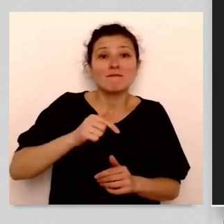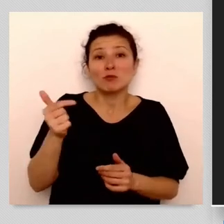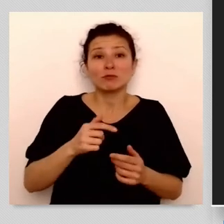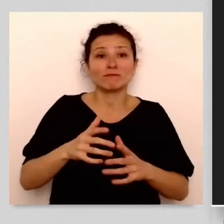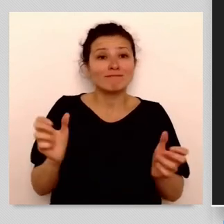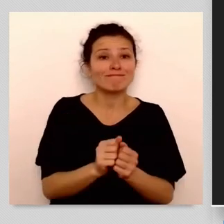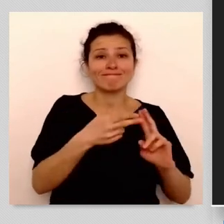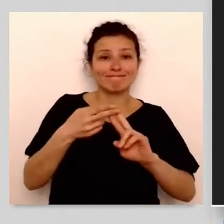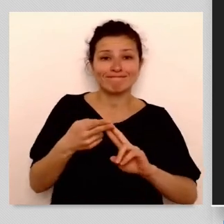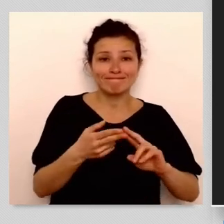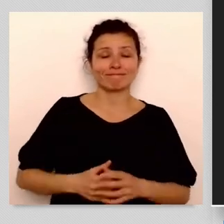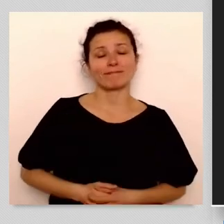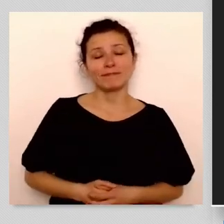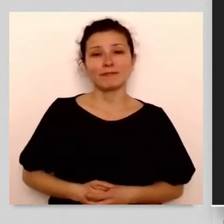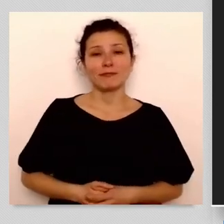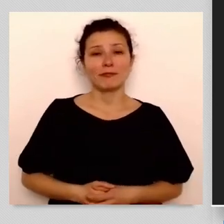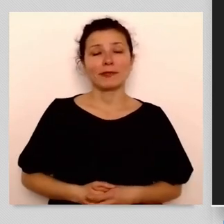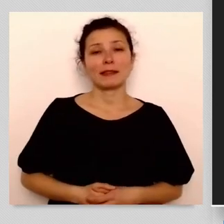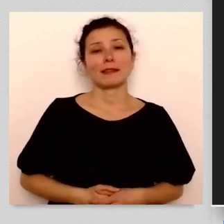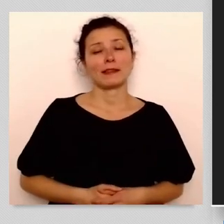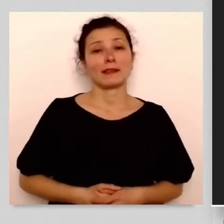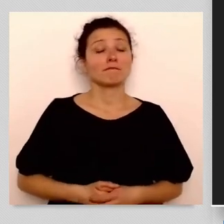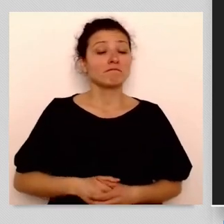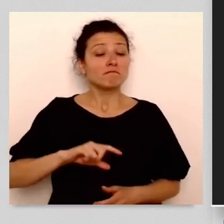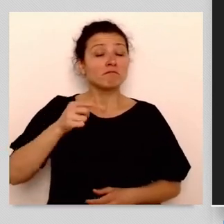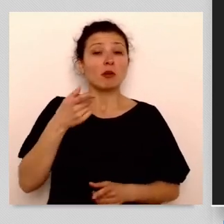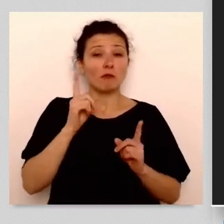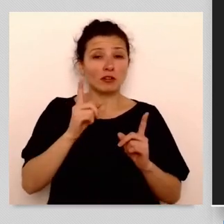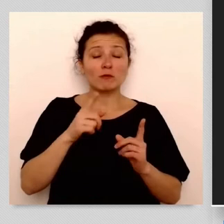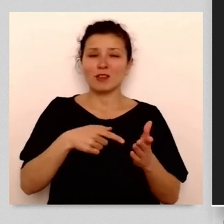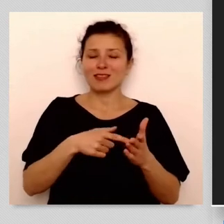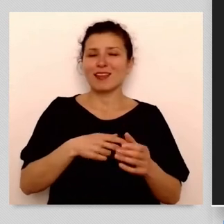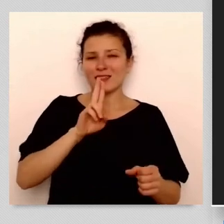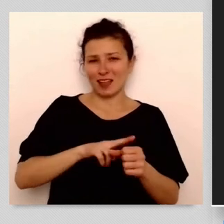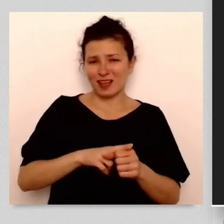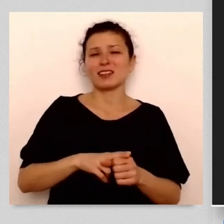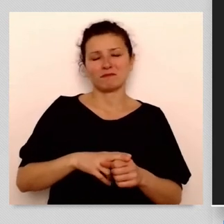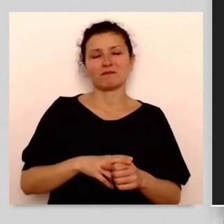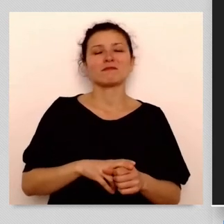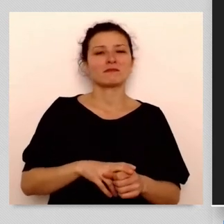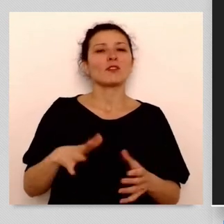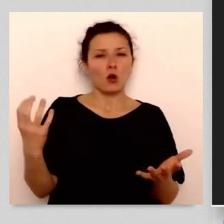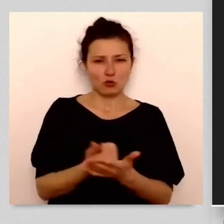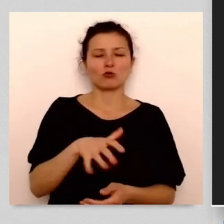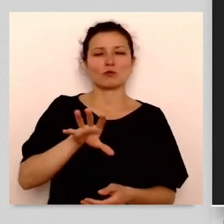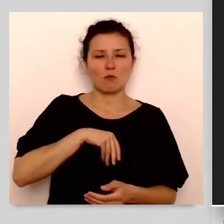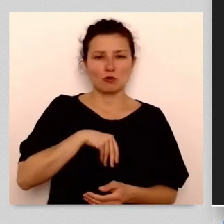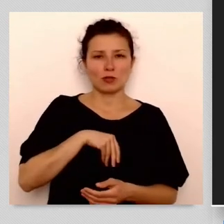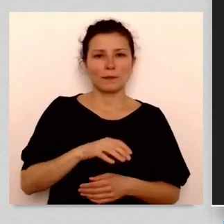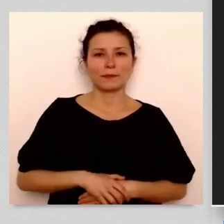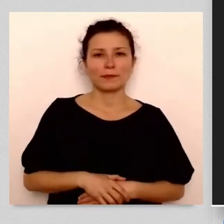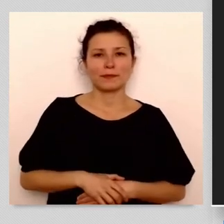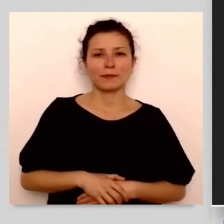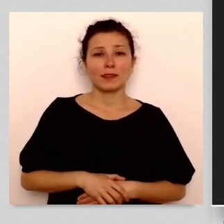może toczyć się dyskusja. Naszym zdaniem tego typu data jest realna przy tak długich,